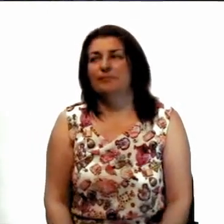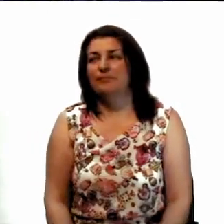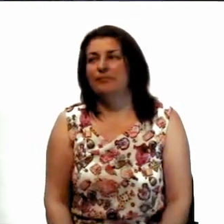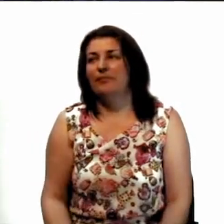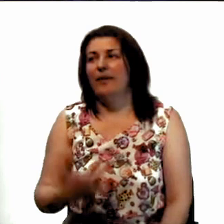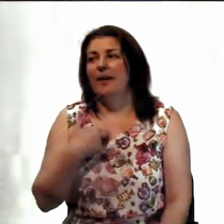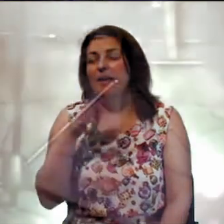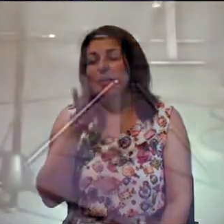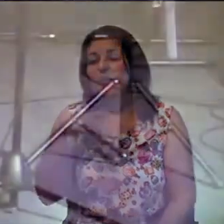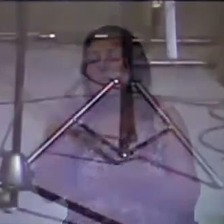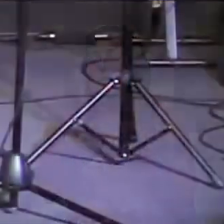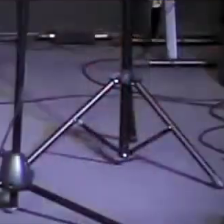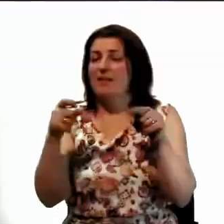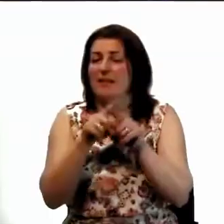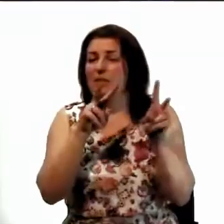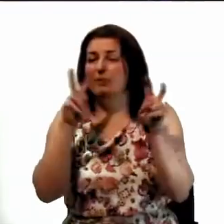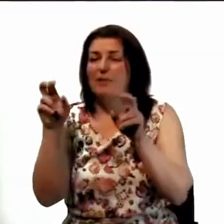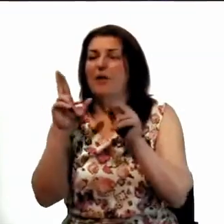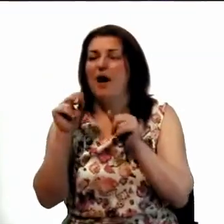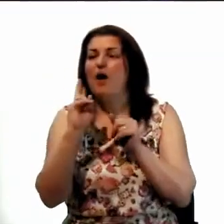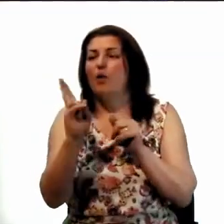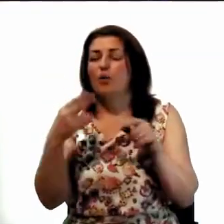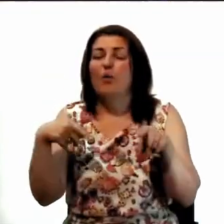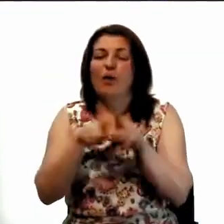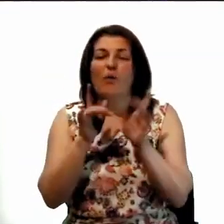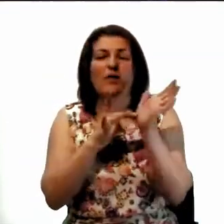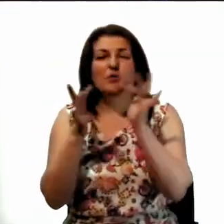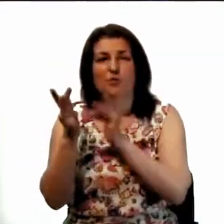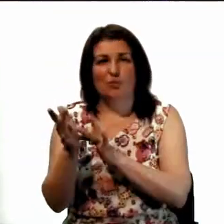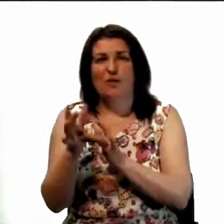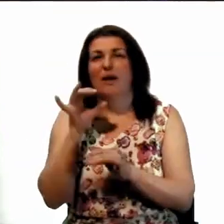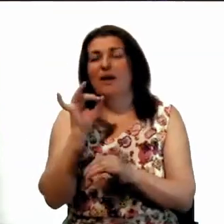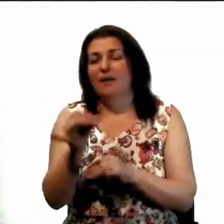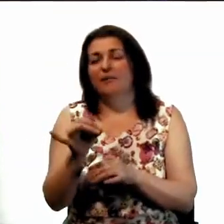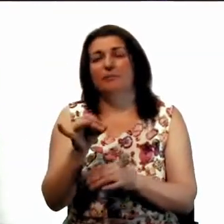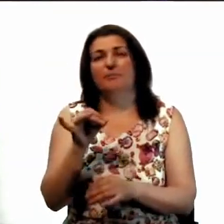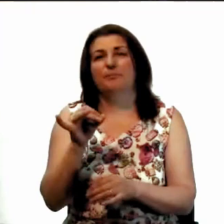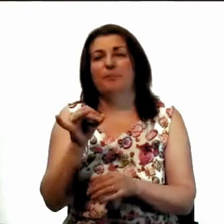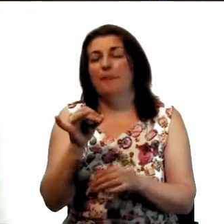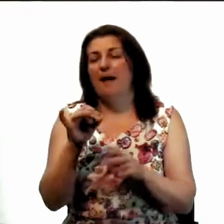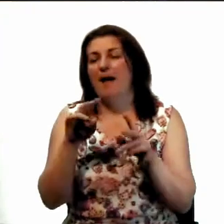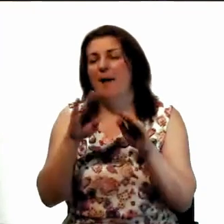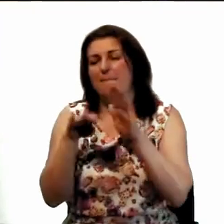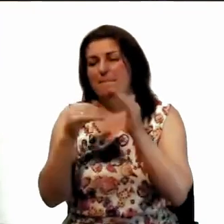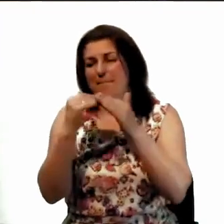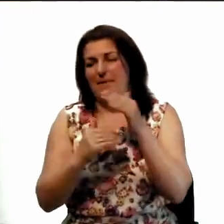я буду говорить на такую тему, как «Кто такой Иисус?» И подтема, которая